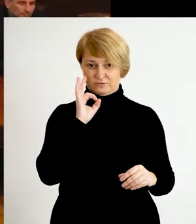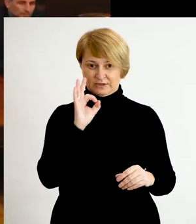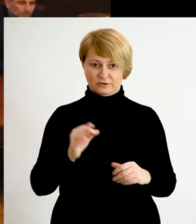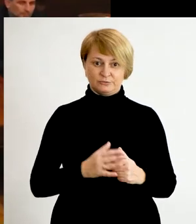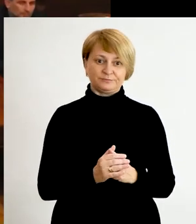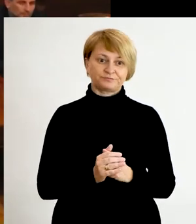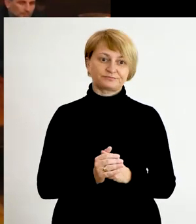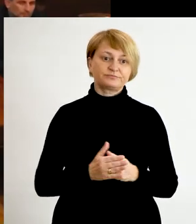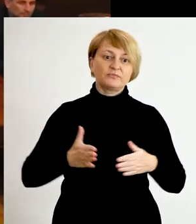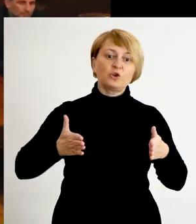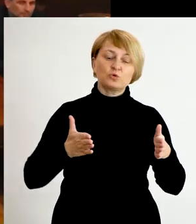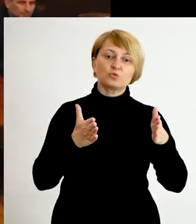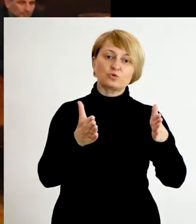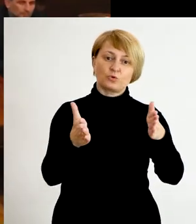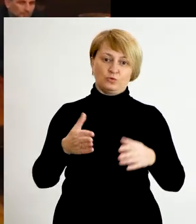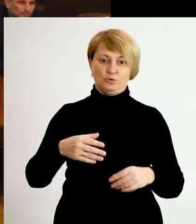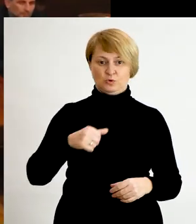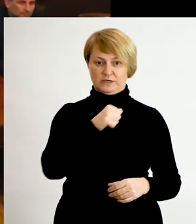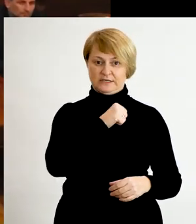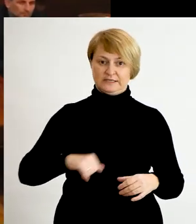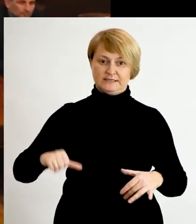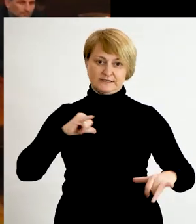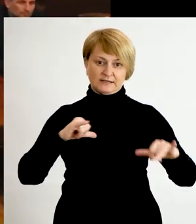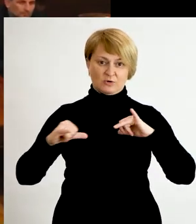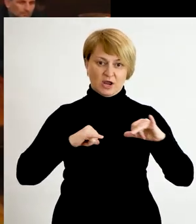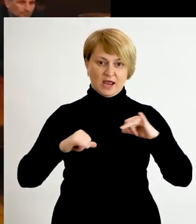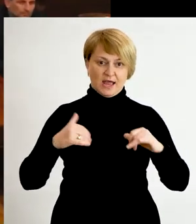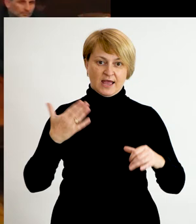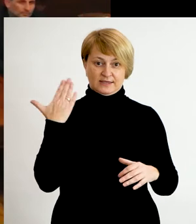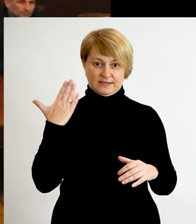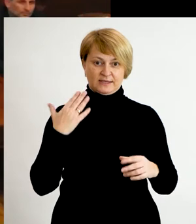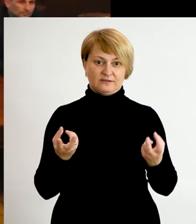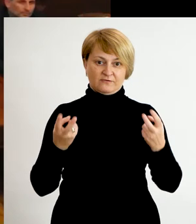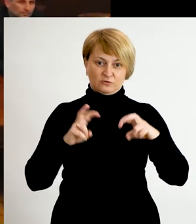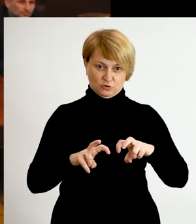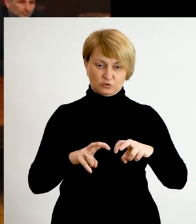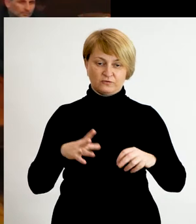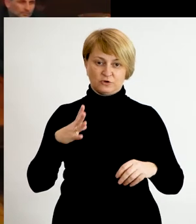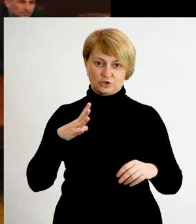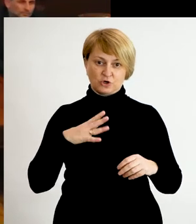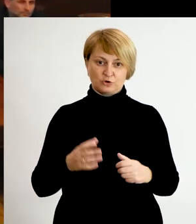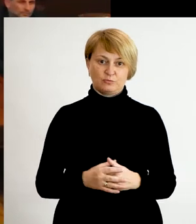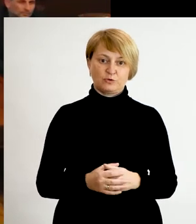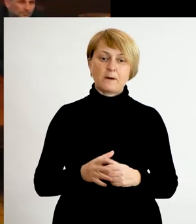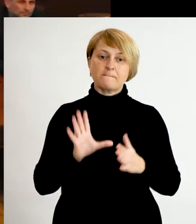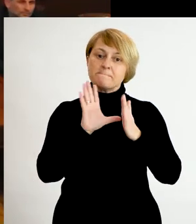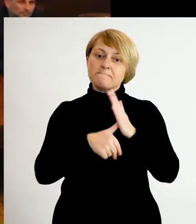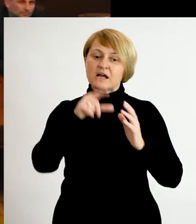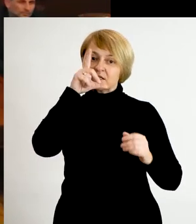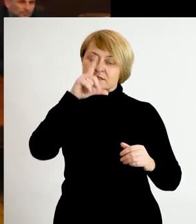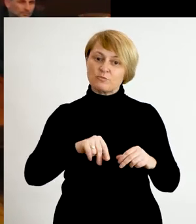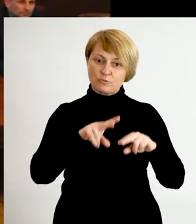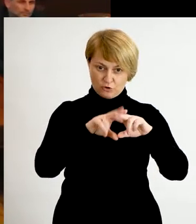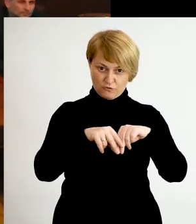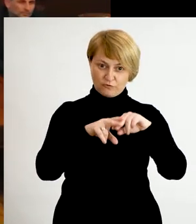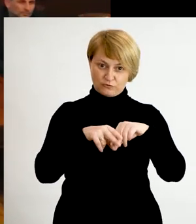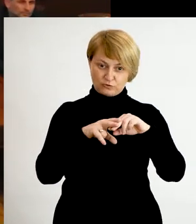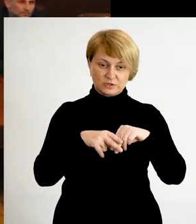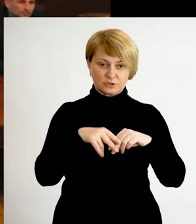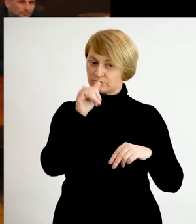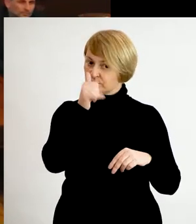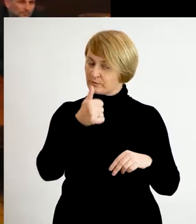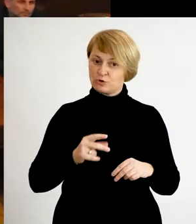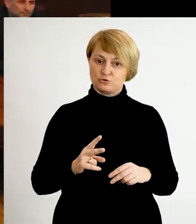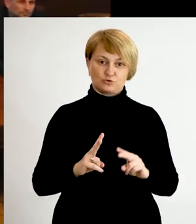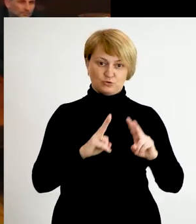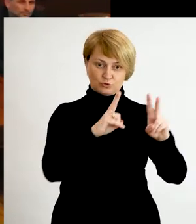Dróg Samorządowych, to jest taki instrument, który został utworzony w ostatnich latach w miejsce schetynówek, ale miasto Opole w tym funduszu